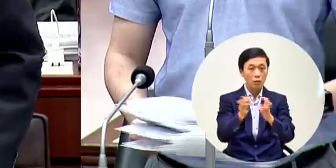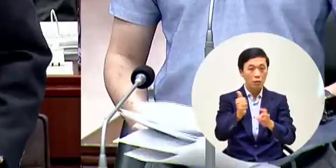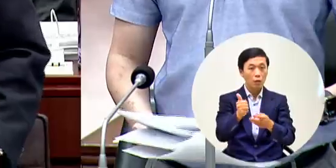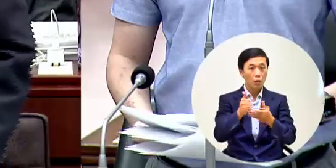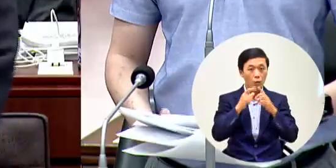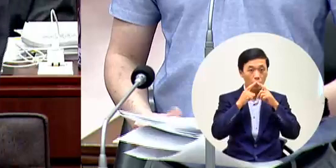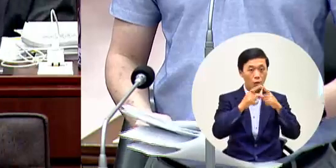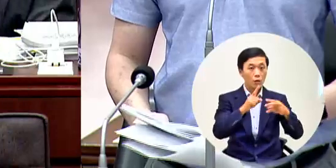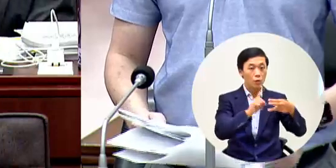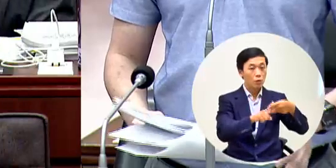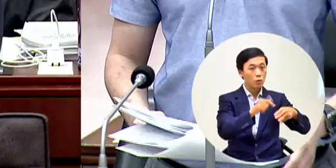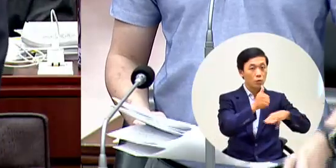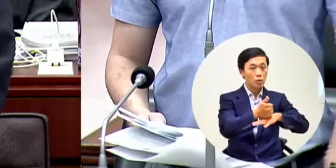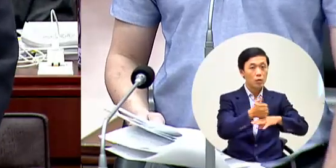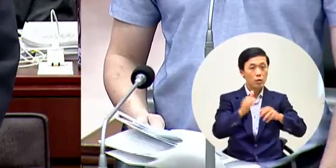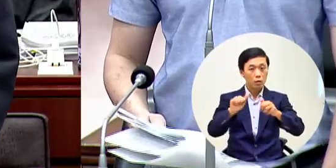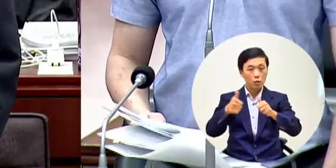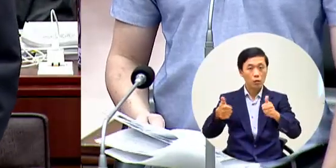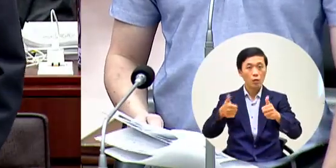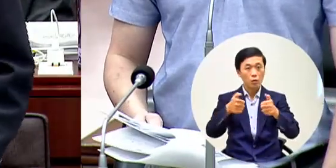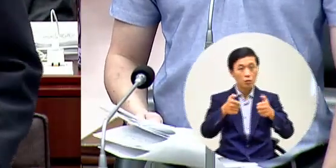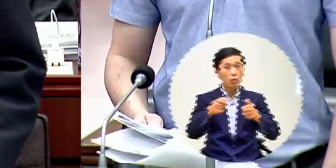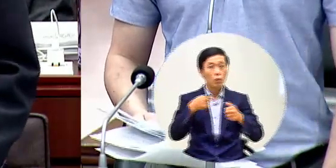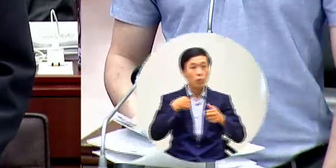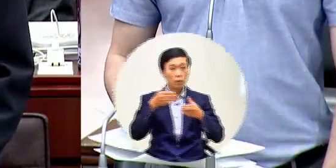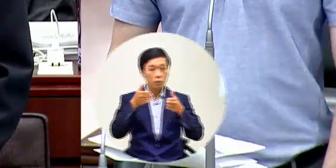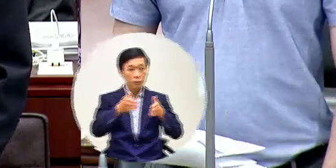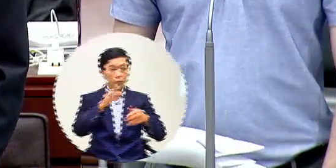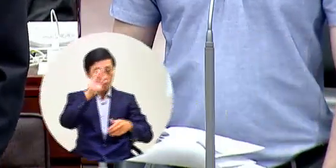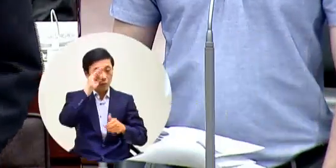席，谢谢议员。我们这个防疫啦